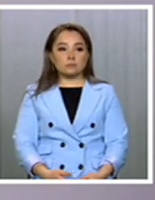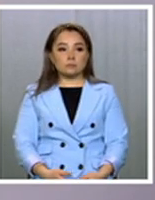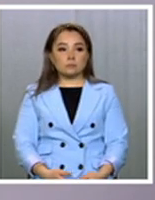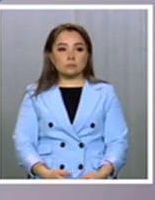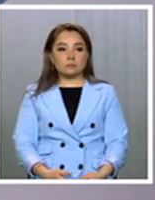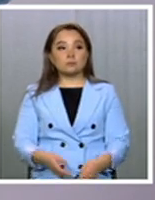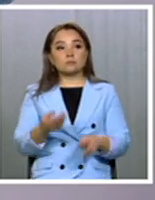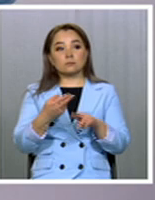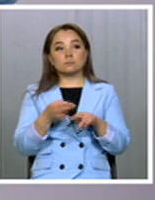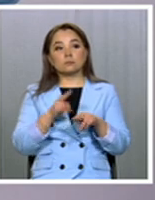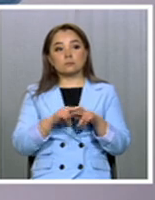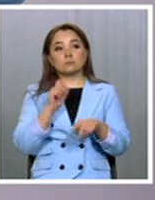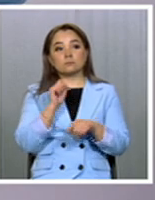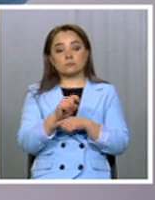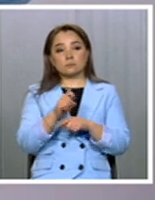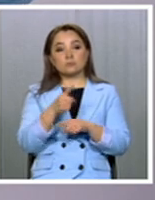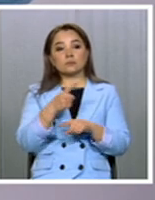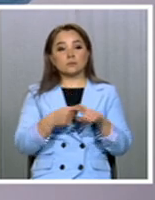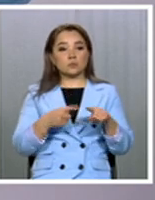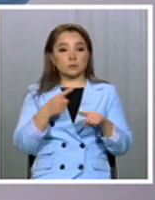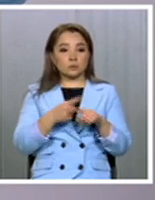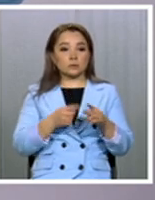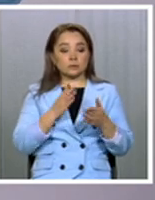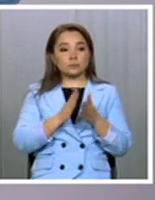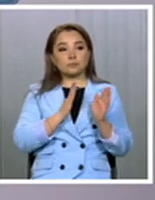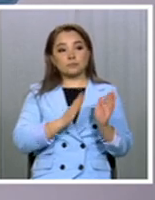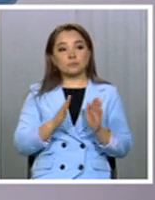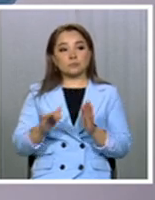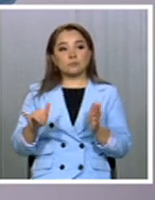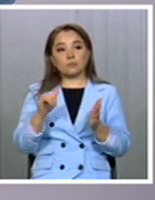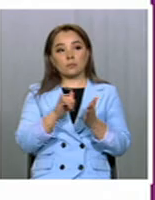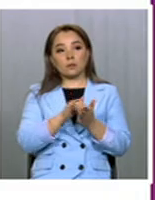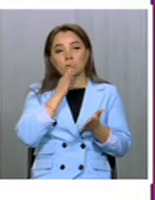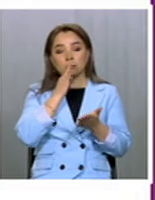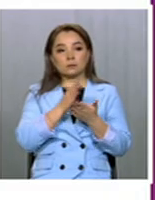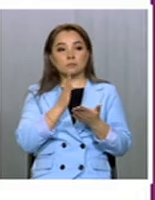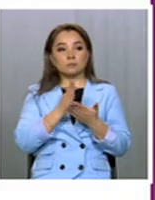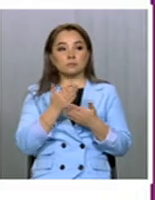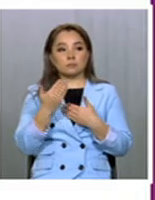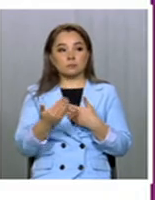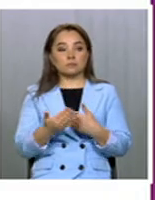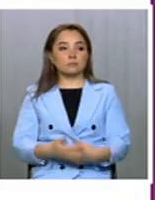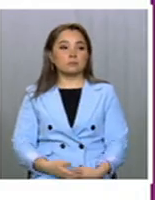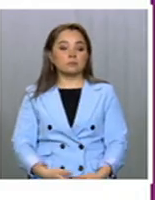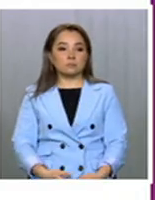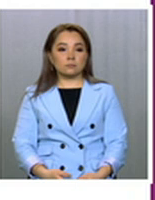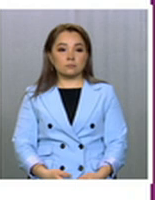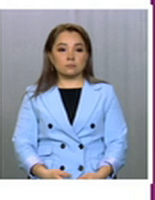аударайық. Бұл тапсырмада үзінділерді ретімен орналастырыңыз.